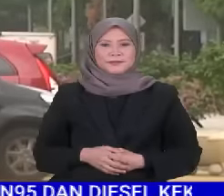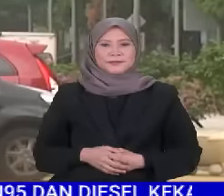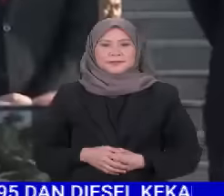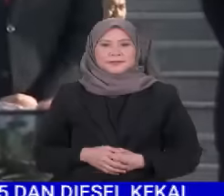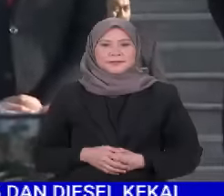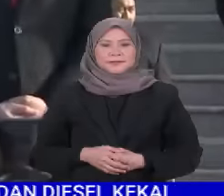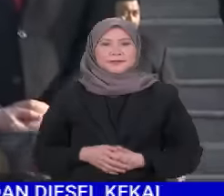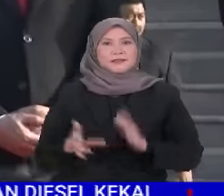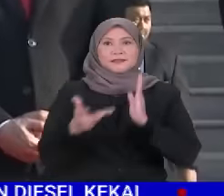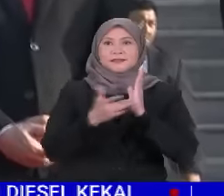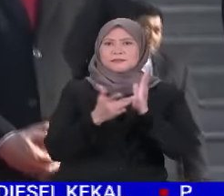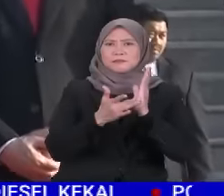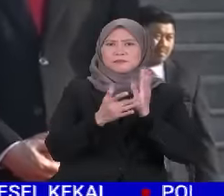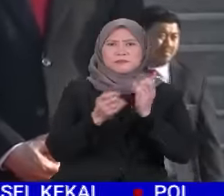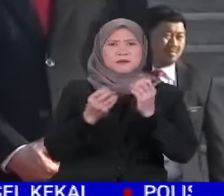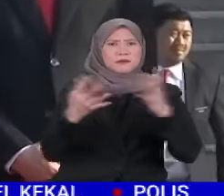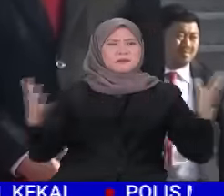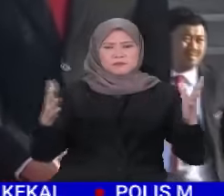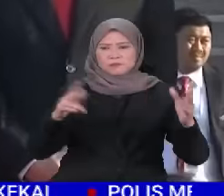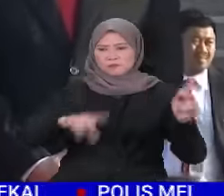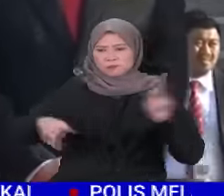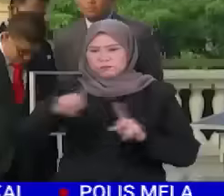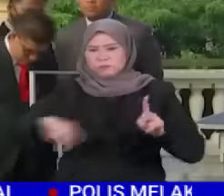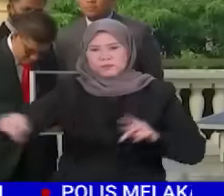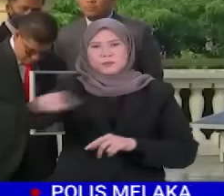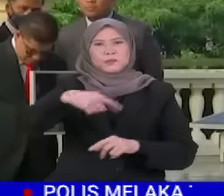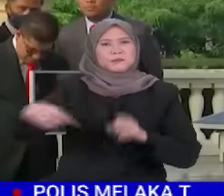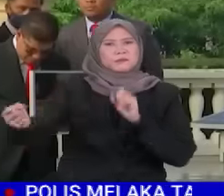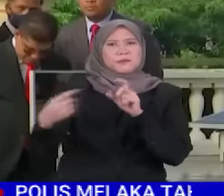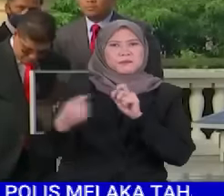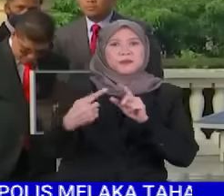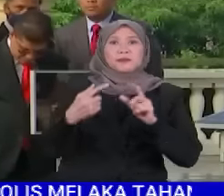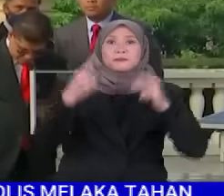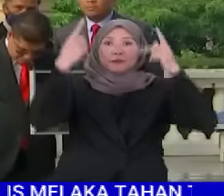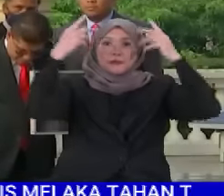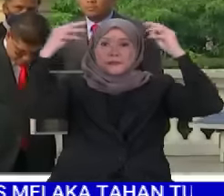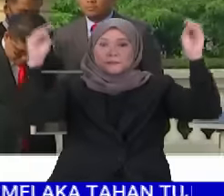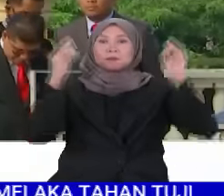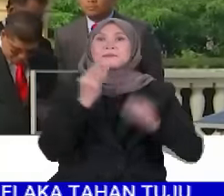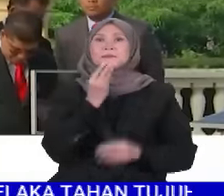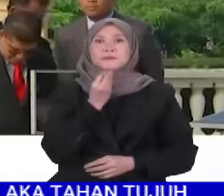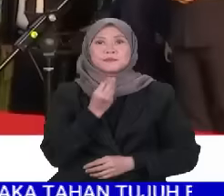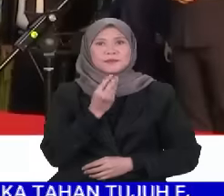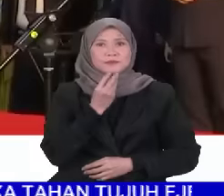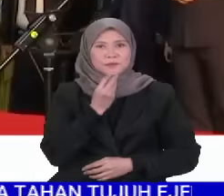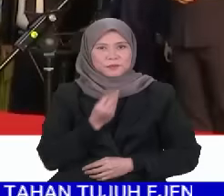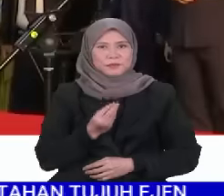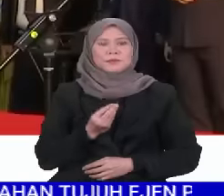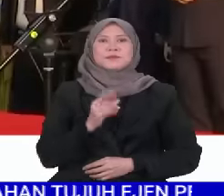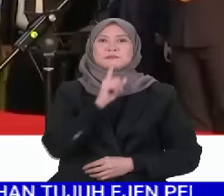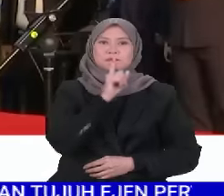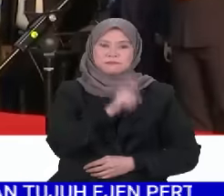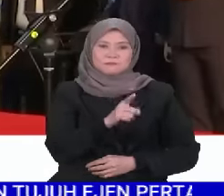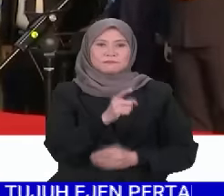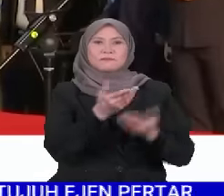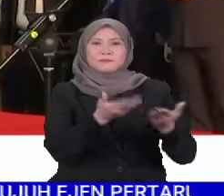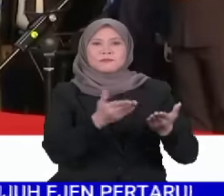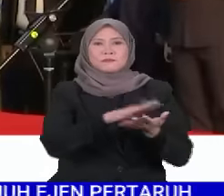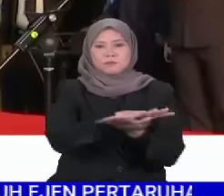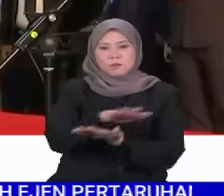secara teknikal banyak pihak berpendapat bahwa kerajaan pimpinan Perdana Menteri Datuk Sri Anwar Ibrahim sebenarnya berbentuk